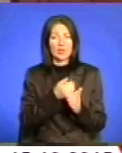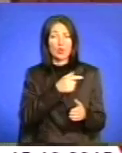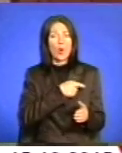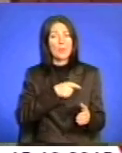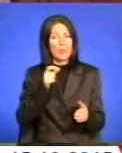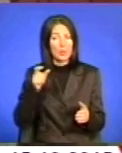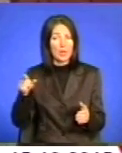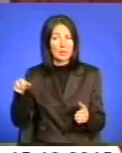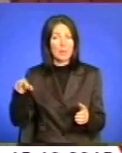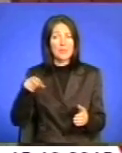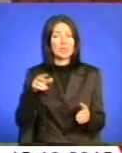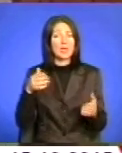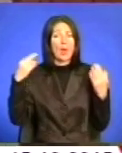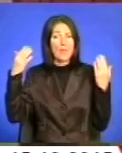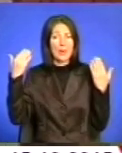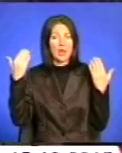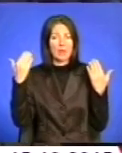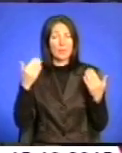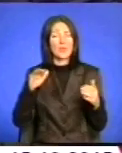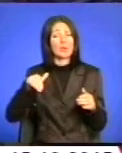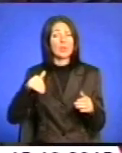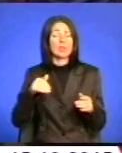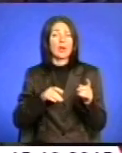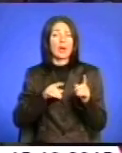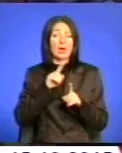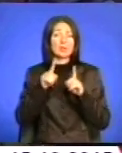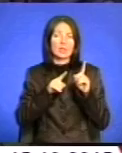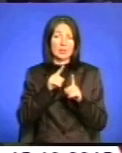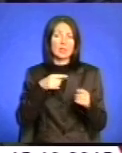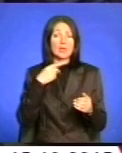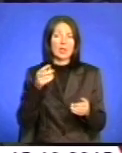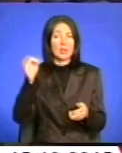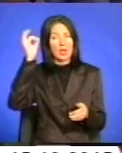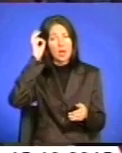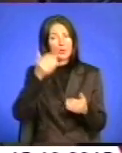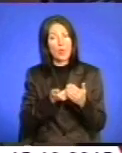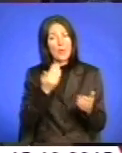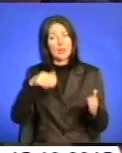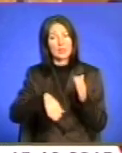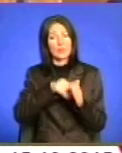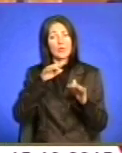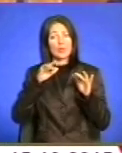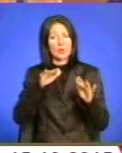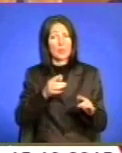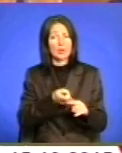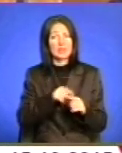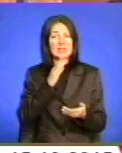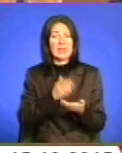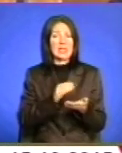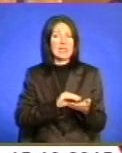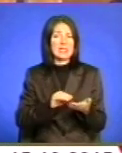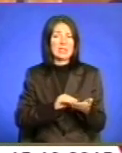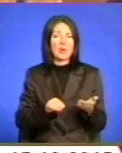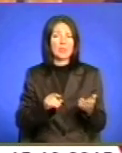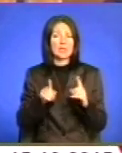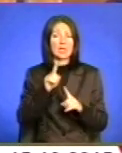на перерву. Опісля пленарне засідання більше нагадувало передвиборчу кампанію. Це є запис